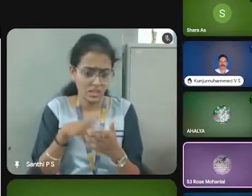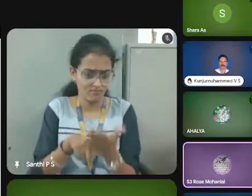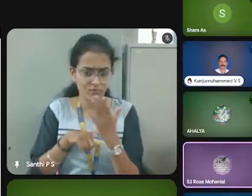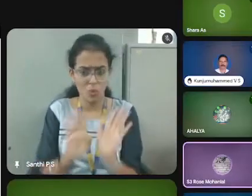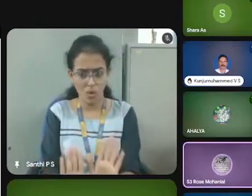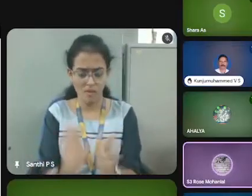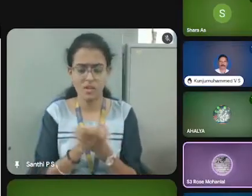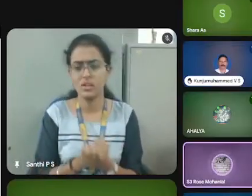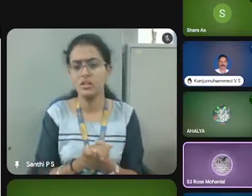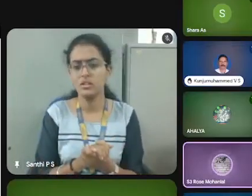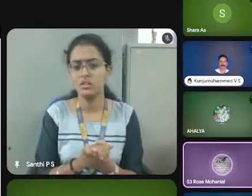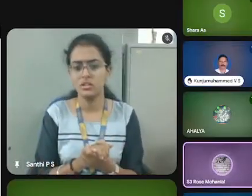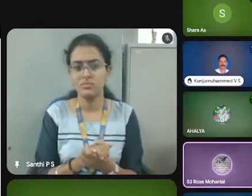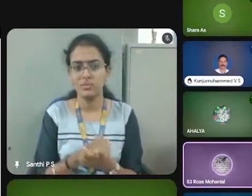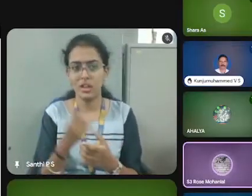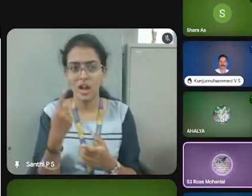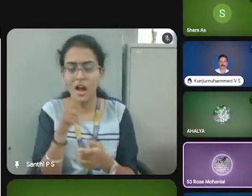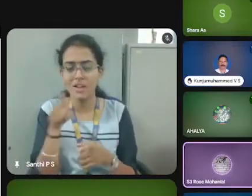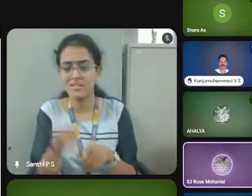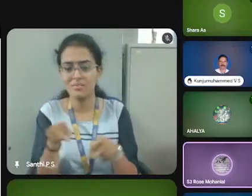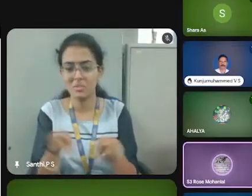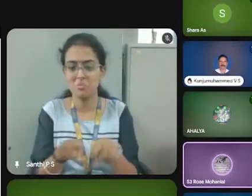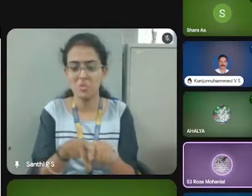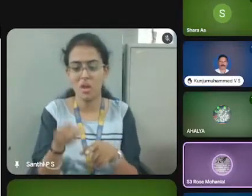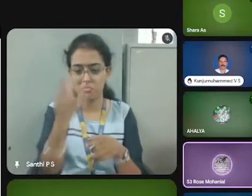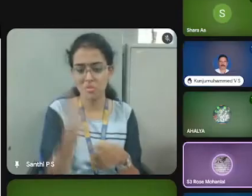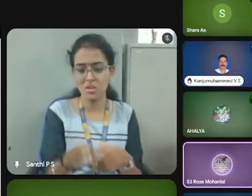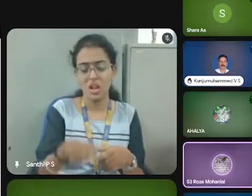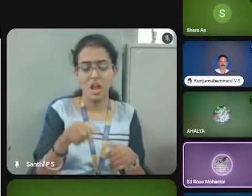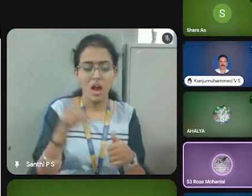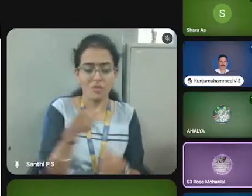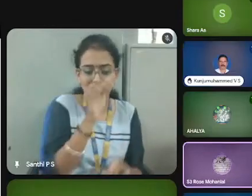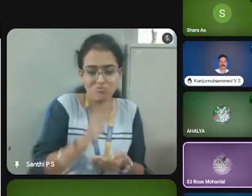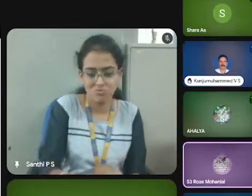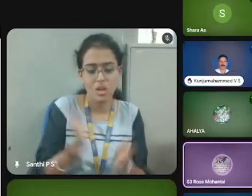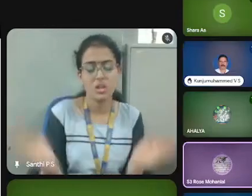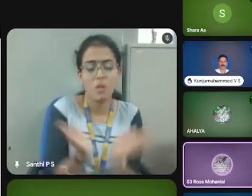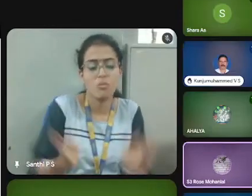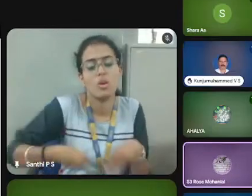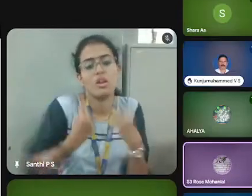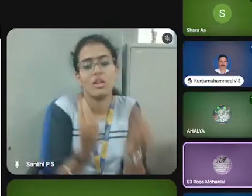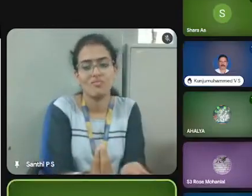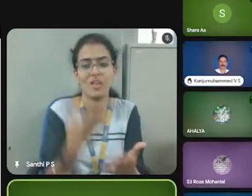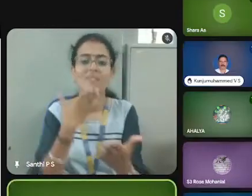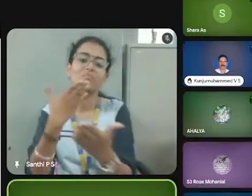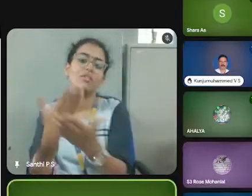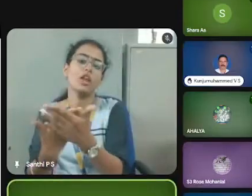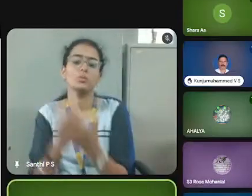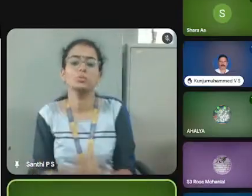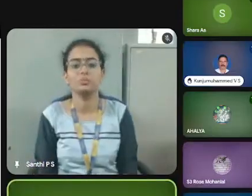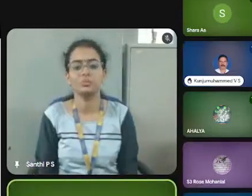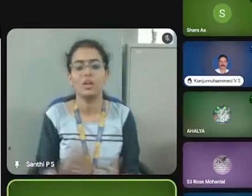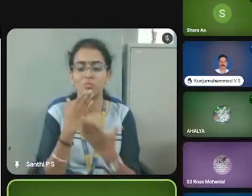തന്നിട്ടുള്ളത്. ആ മാമിന്റെ അടുത്ത് എനിക്ക് പറയാനുള്ളത് മീൻസ് ജസ്റ്റ് സപ്പോർട്ട് ദം ആൻഡ് ദേ വിൽ കം അപ്പ്. താങ്ക് യു മാം.